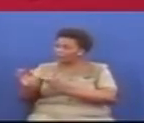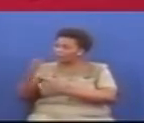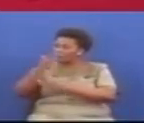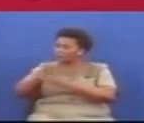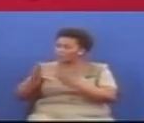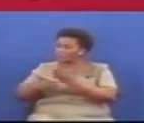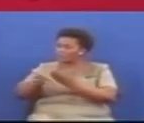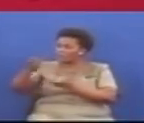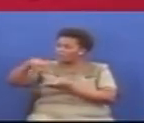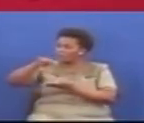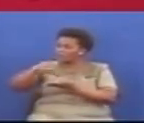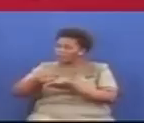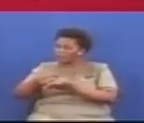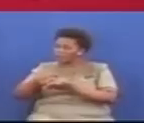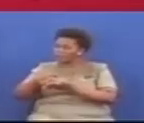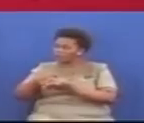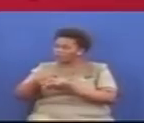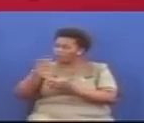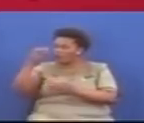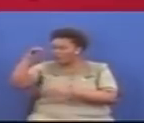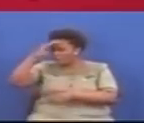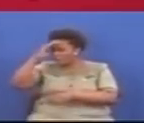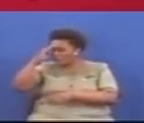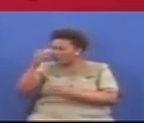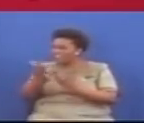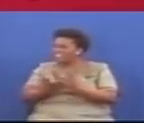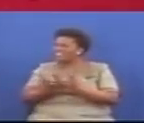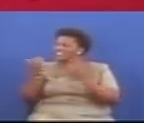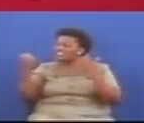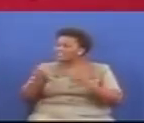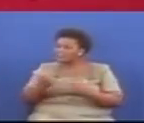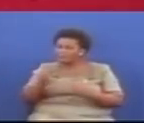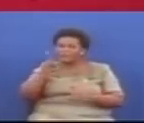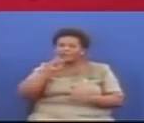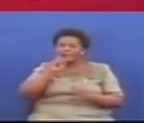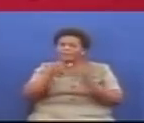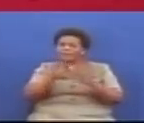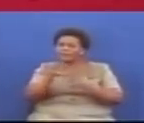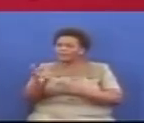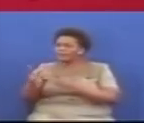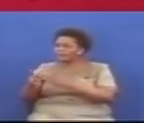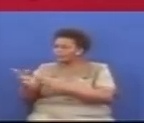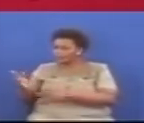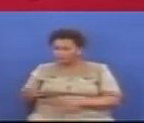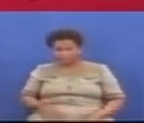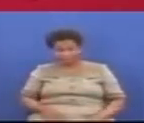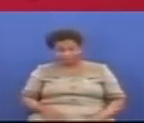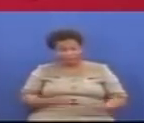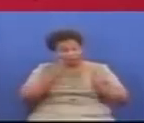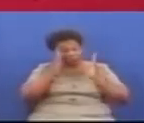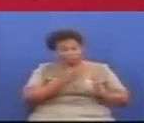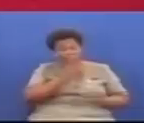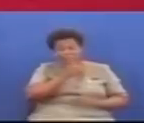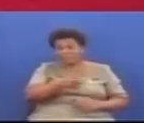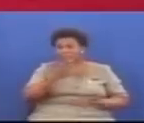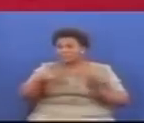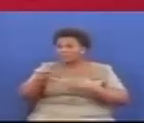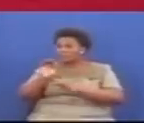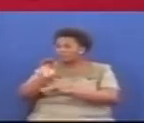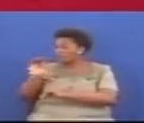nzima katika kila kata. Mheshimiwa Spika, nataka nimweleze Mheshimiwa mbunge